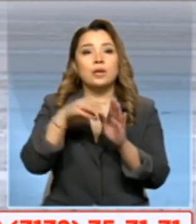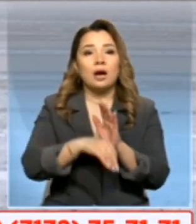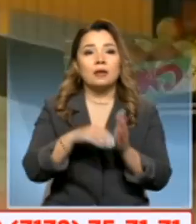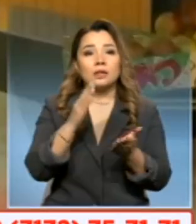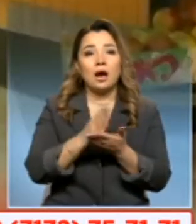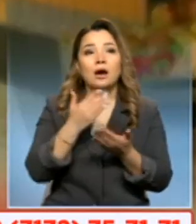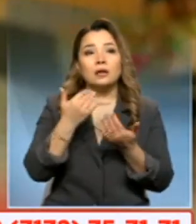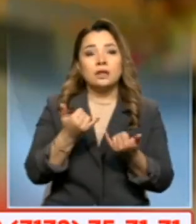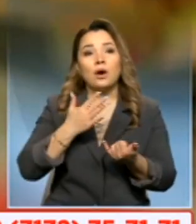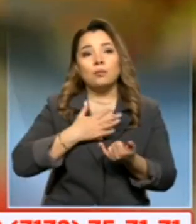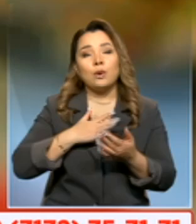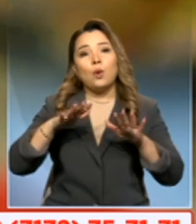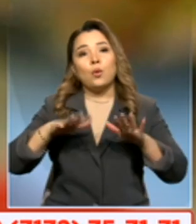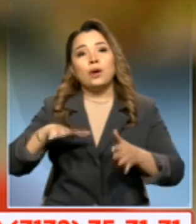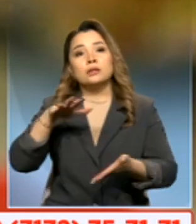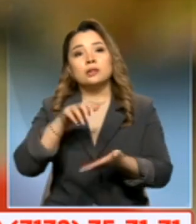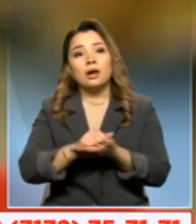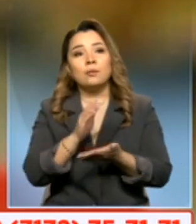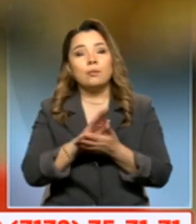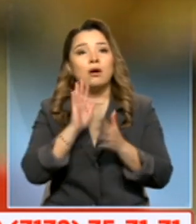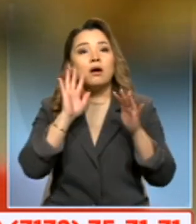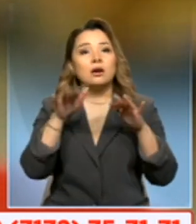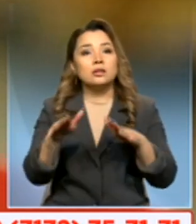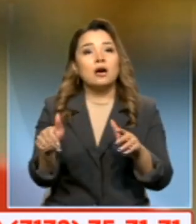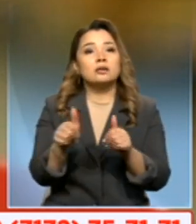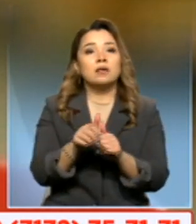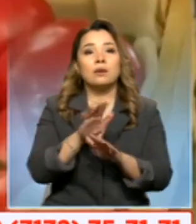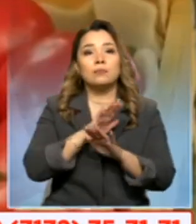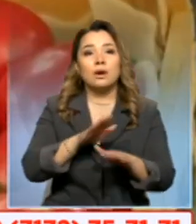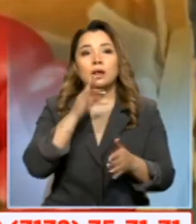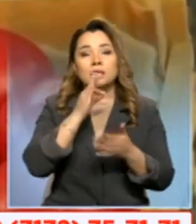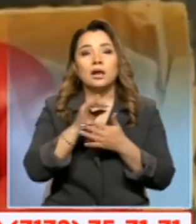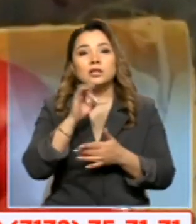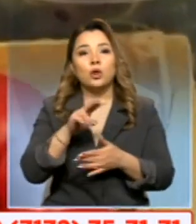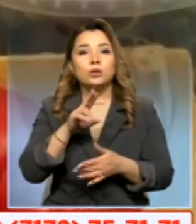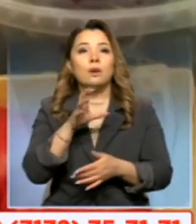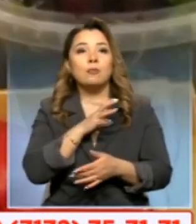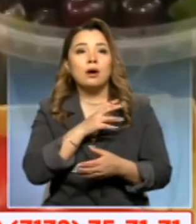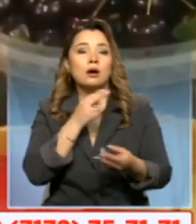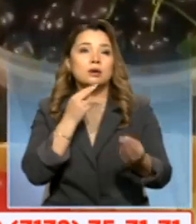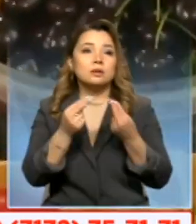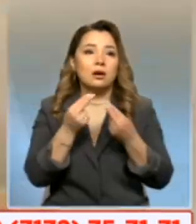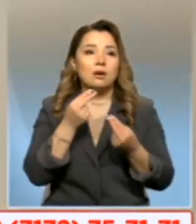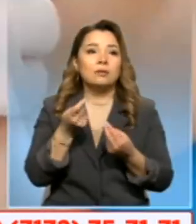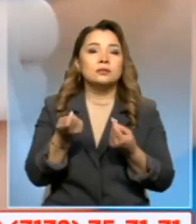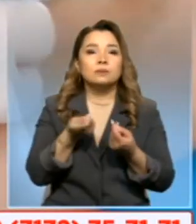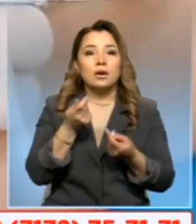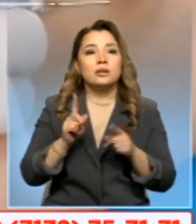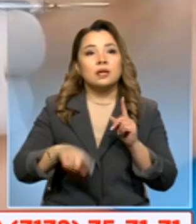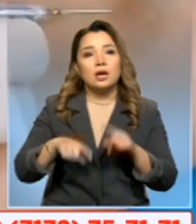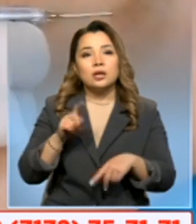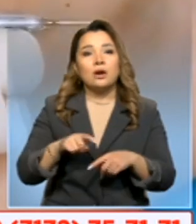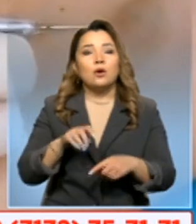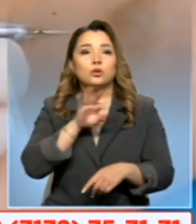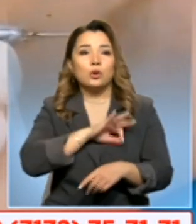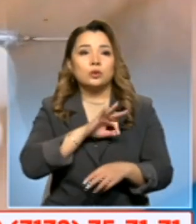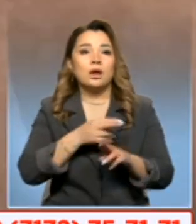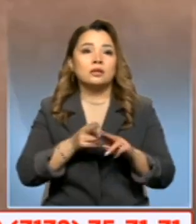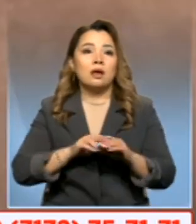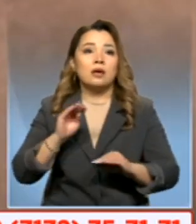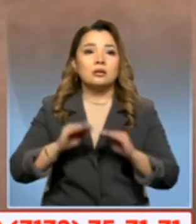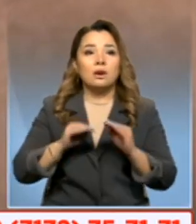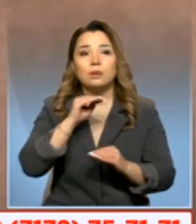ел. Себебі біздің орналасу аймағымыз теңізге жақын болмағандықтан йодқа бай тағамдарды сирек тұтынамыз. Ал егер ағзаға бұл